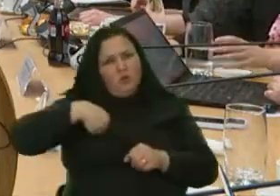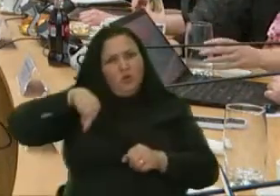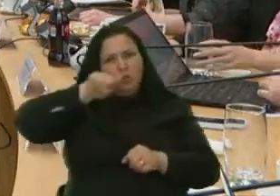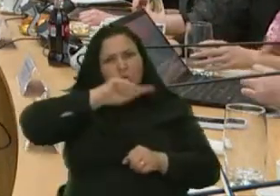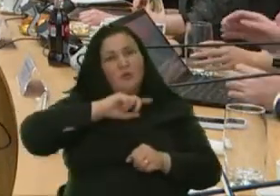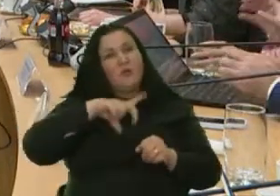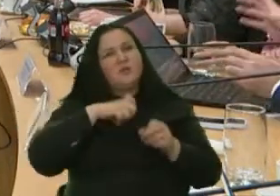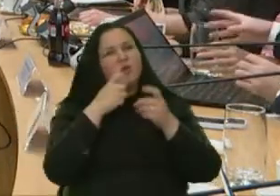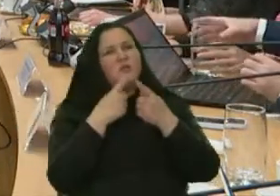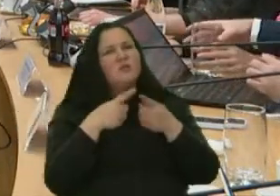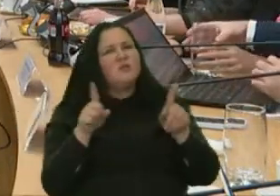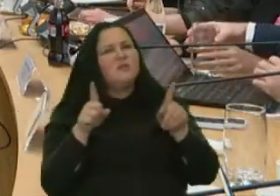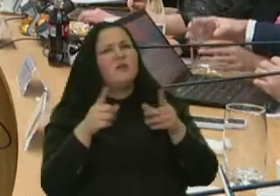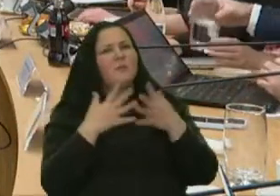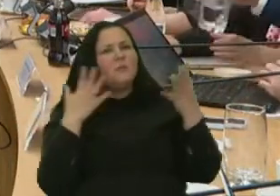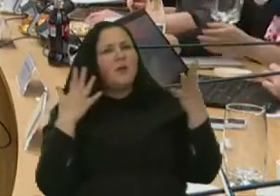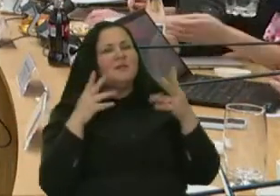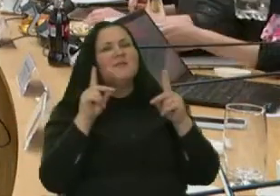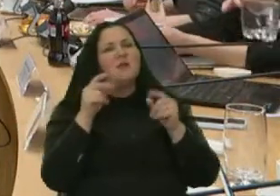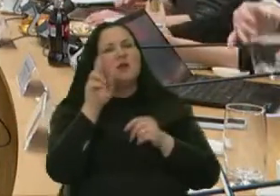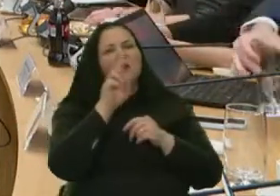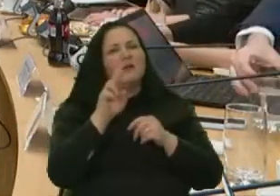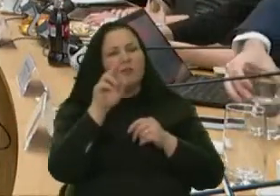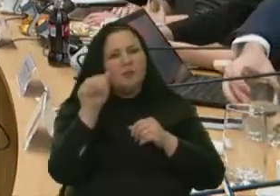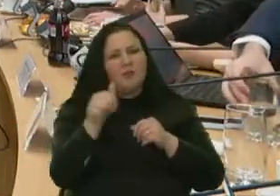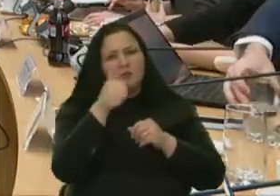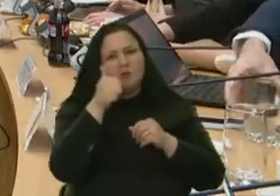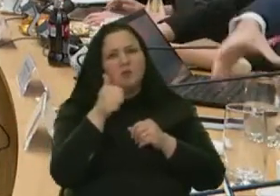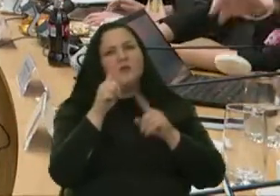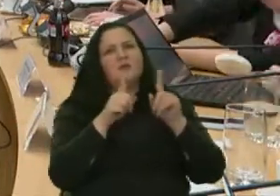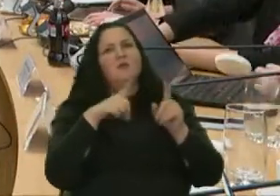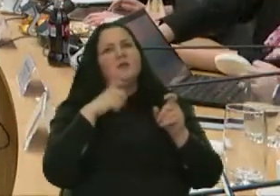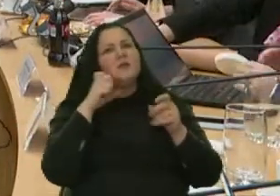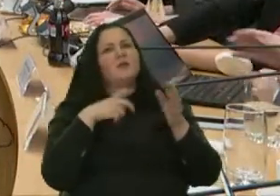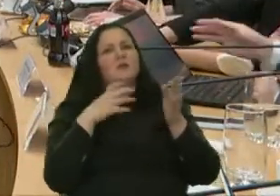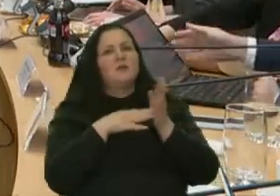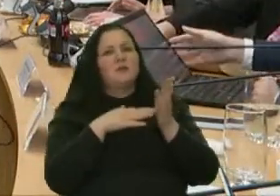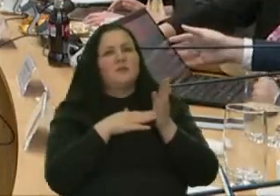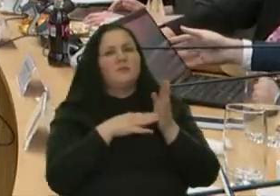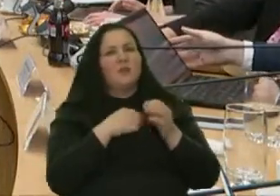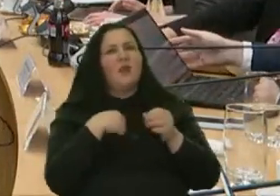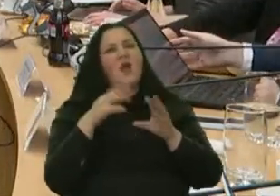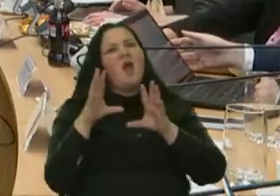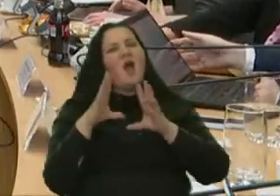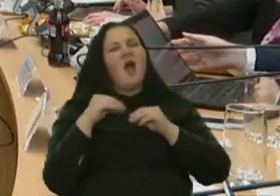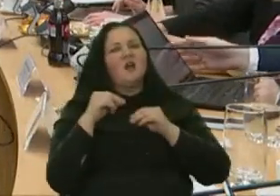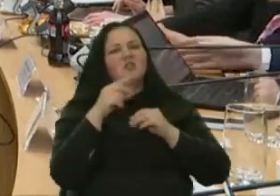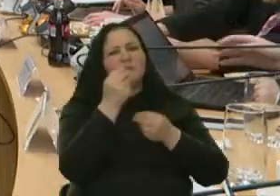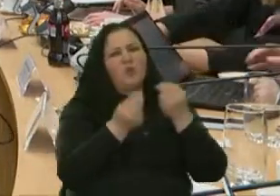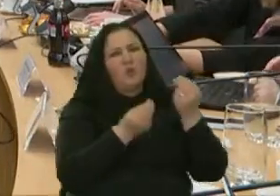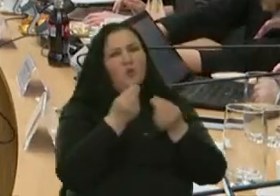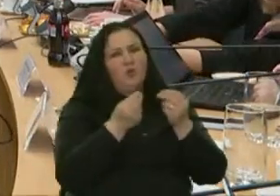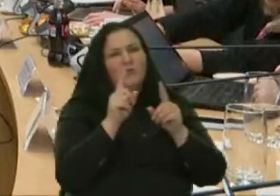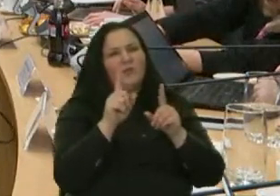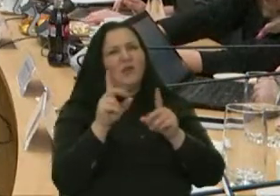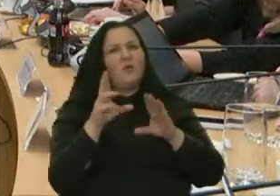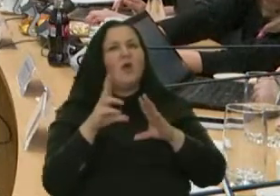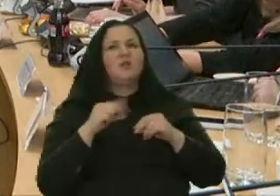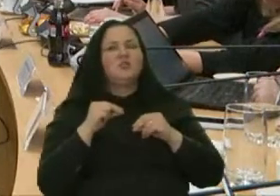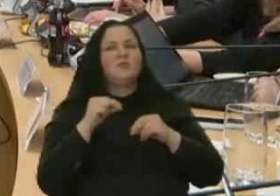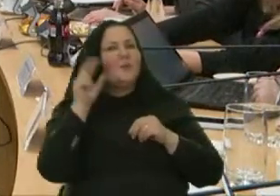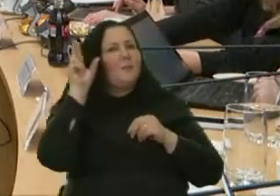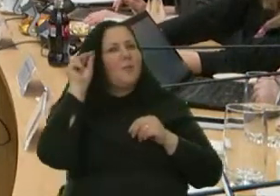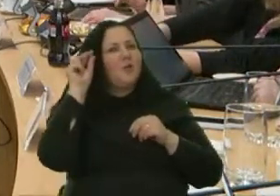este o diferență de nuanță dar o mai repet încă o dată dacă Considerați că este necesar vă accept ironia dar nu accept prostia